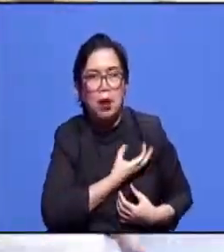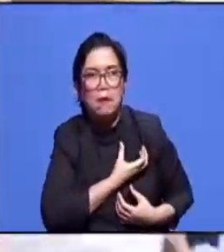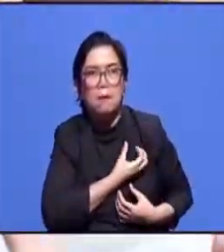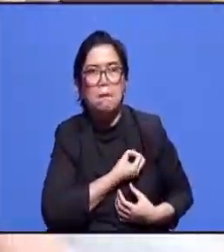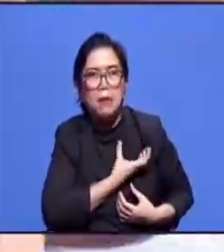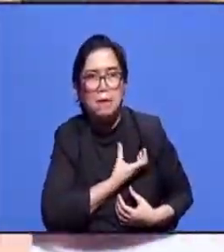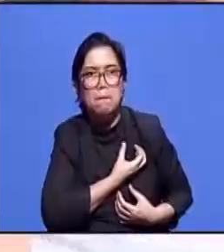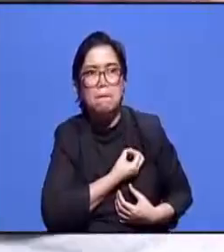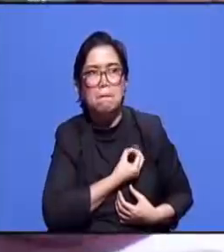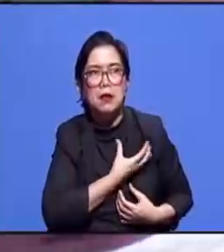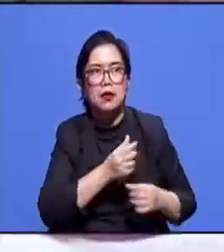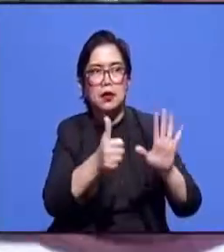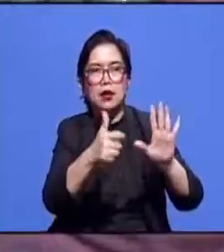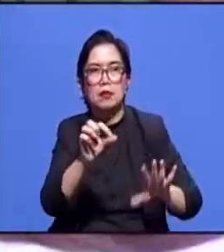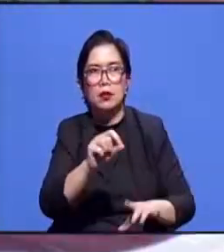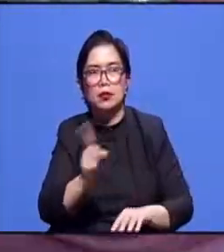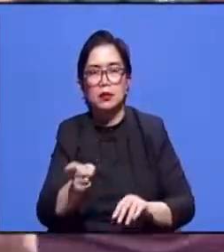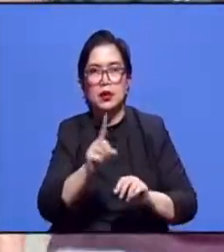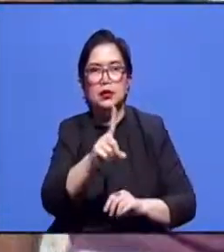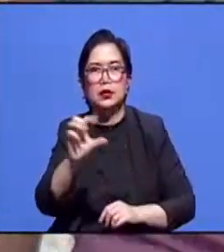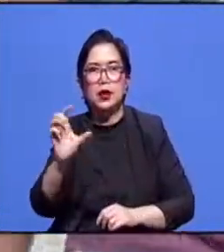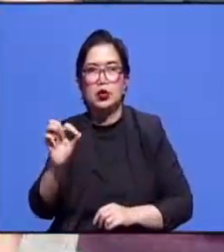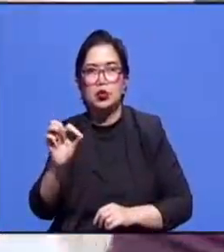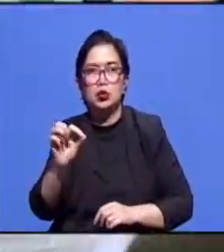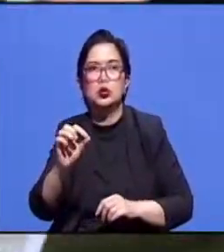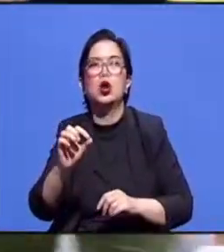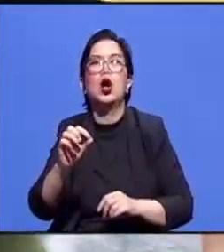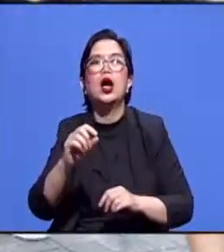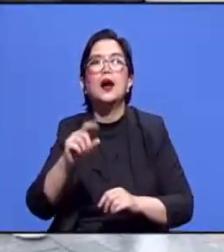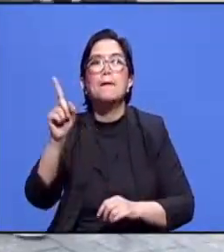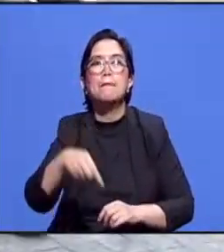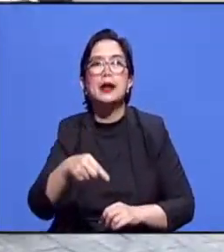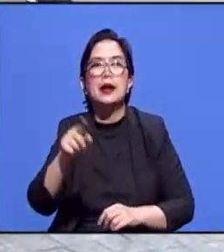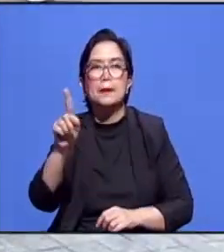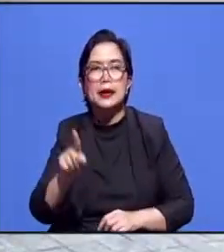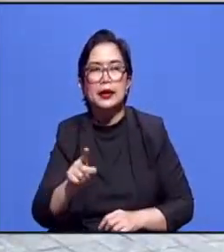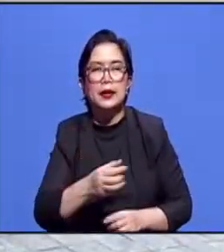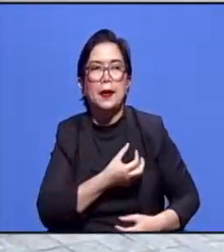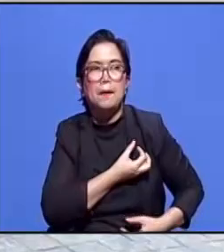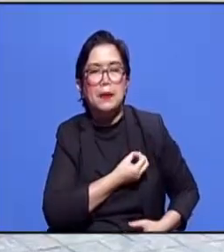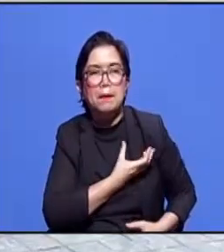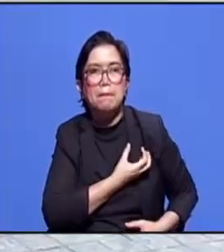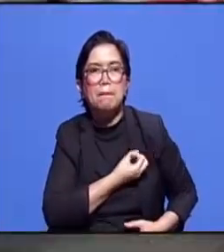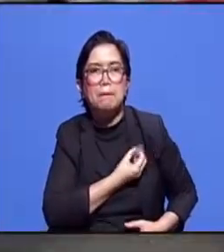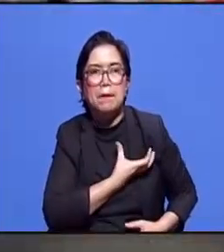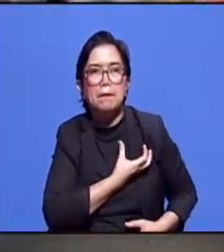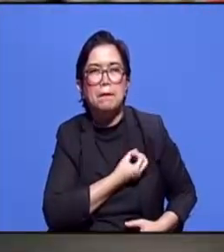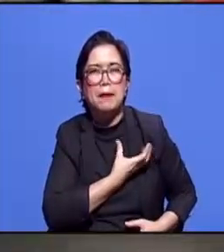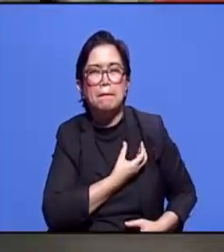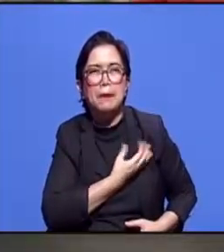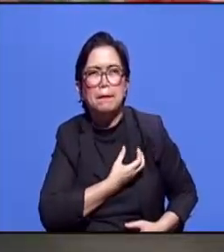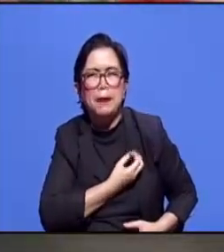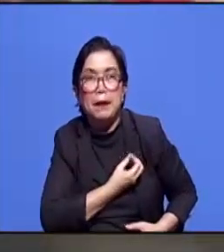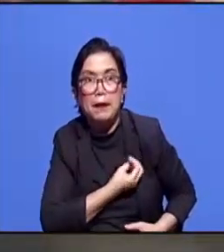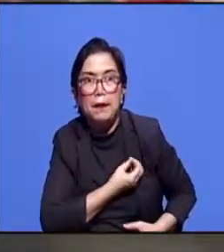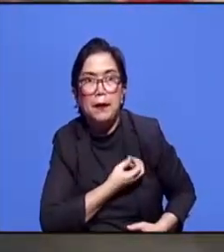normal jantung berdetak 60-100 kali per menit. Maka penderita takikardia memiliki detak jantung yang lebih cepat.